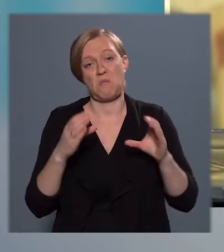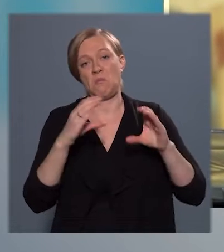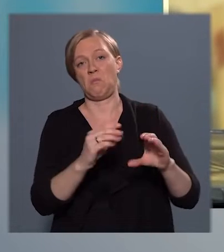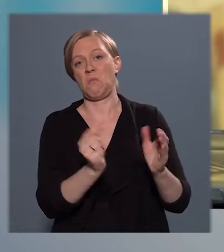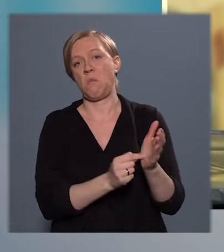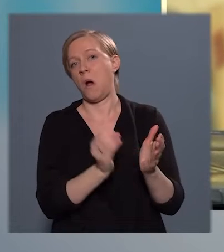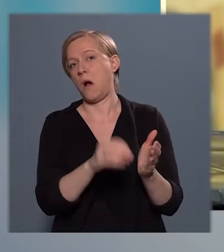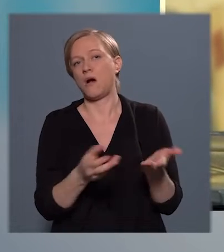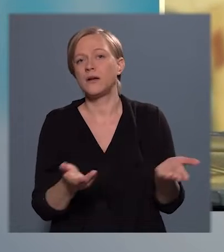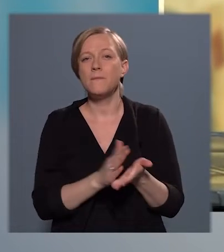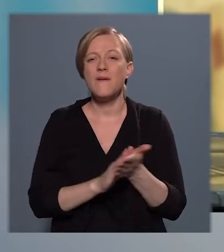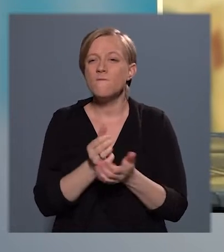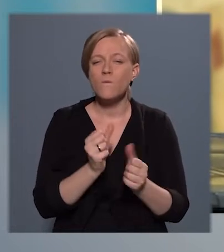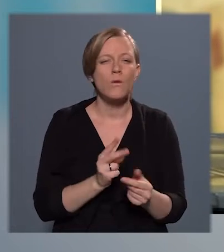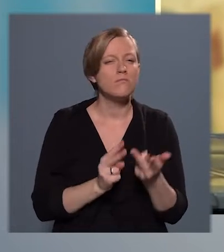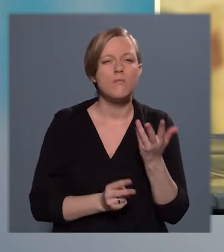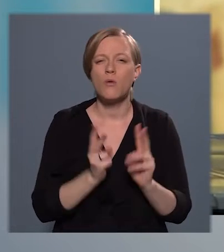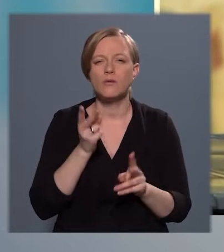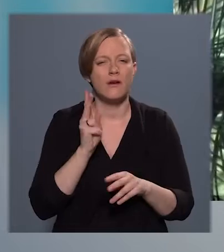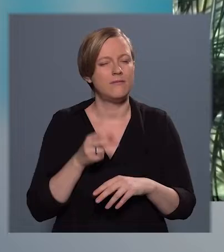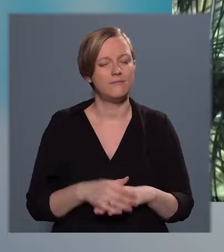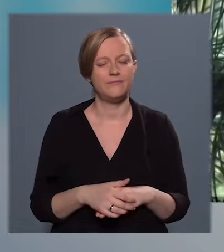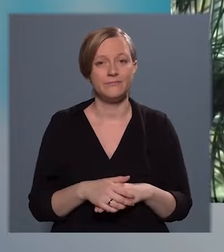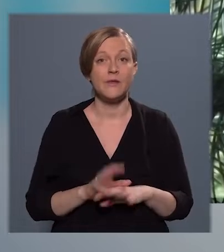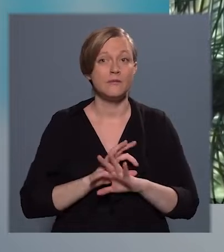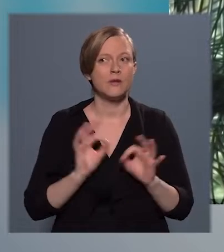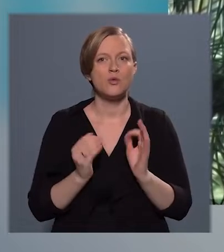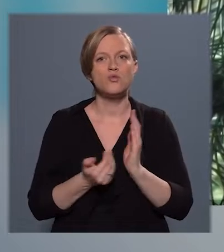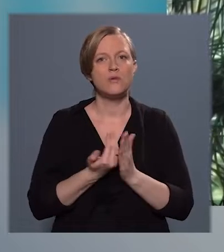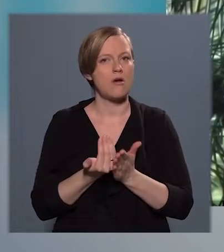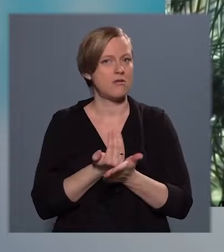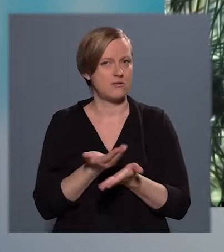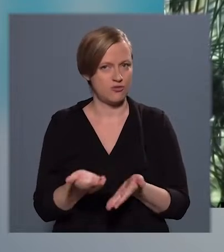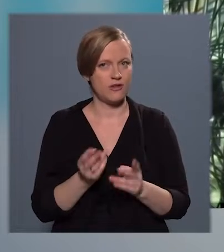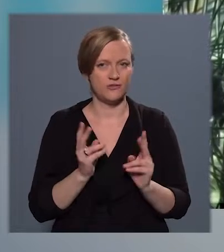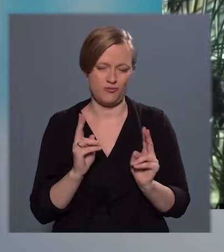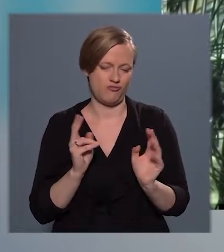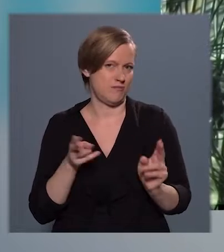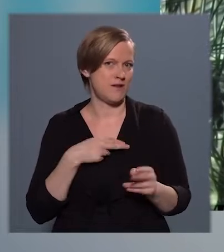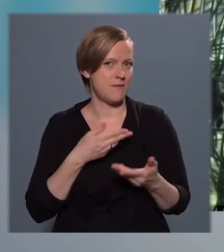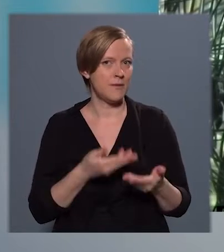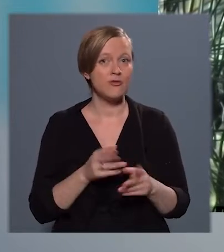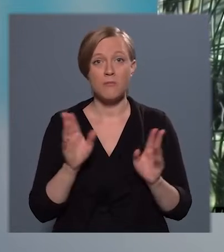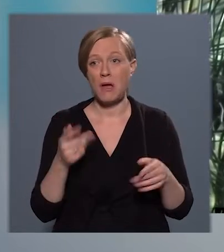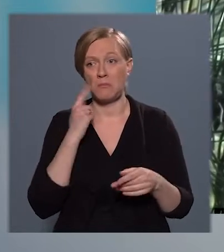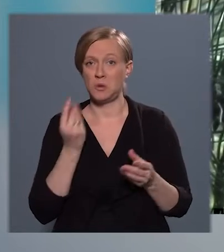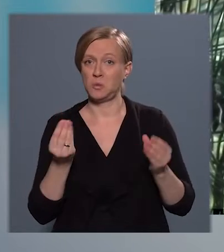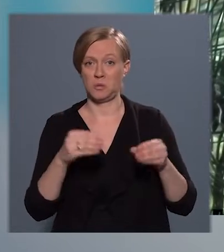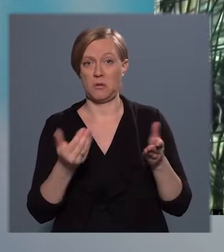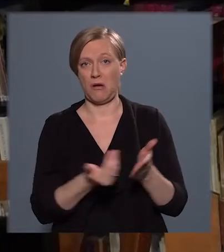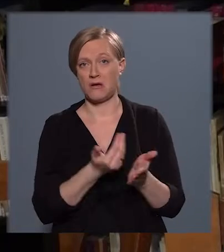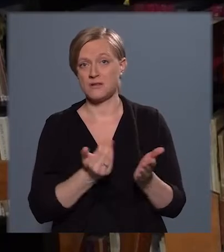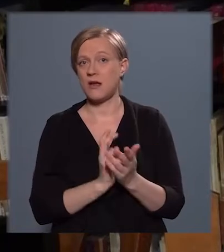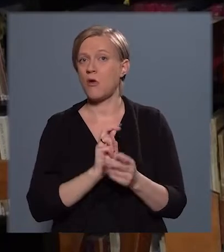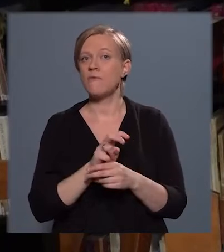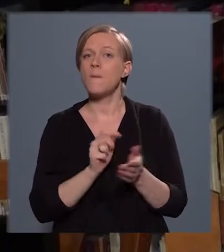magokat? Vagy milyen formái vannak ennek? Nagyon jók az újrahasznosítós madáretetők, hiszen bármit fel tudunk használni, ahova